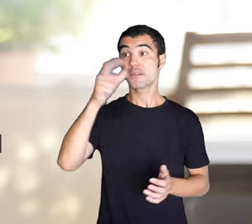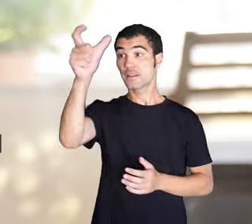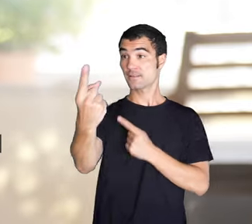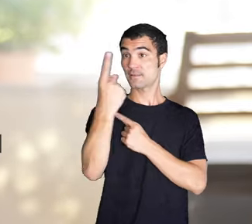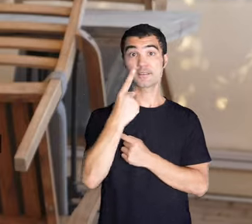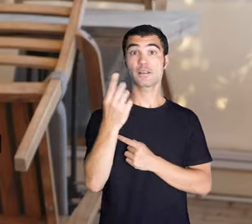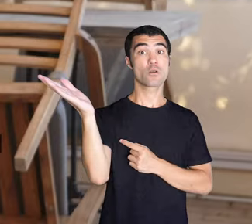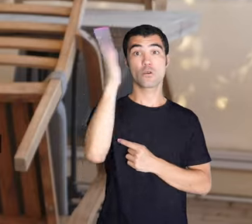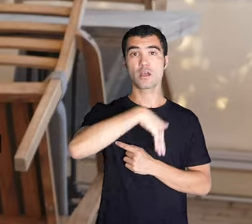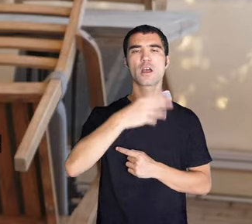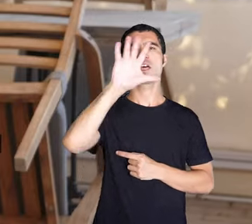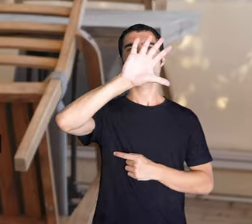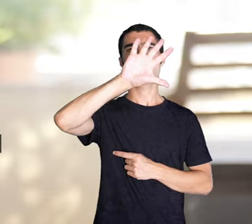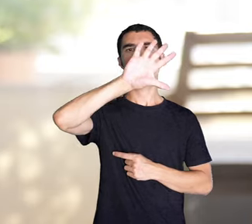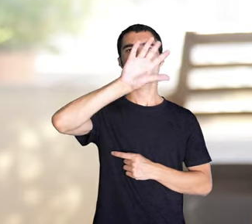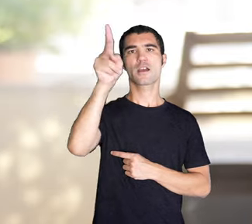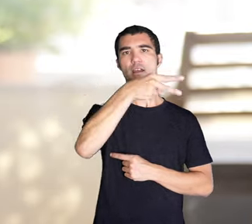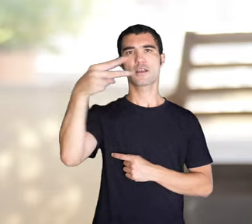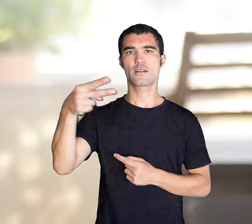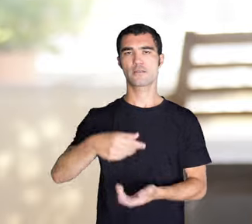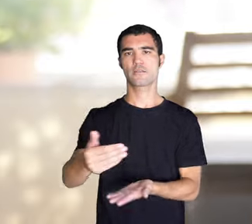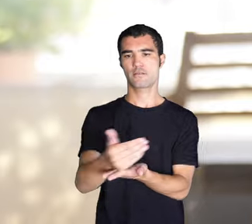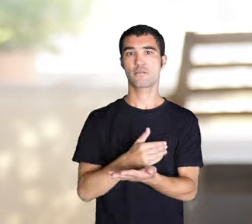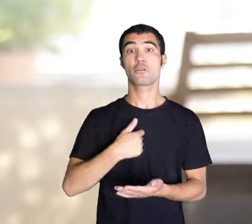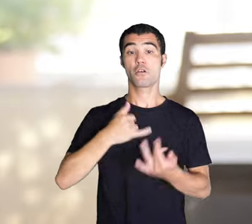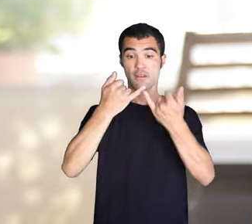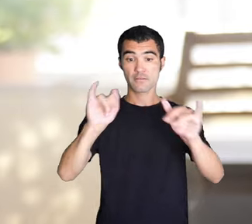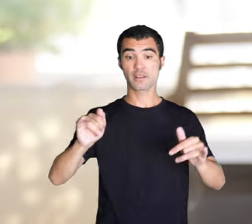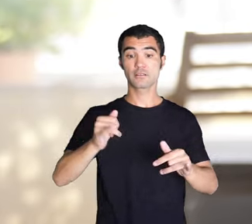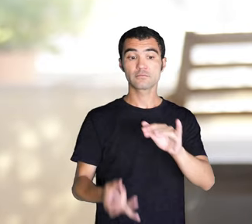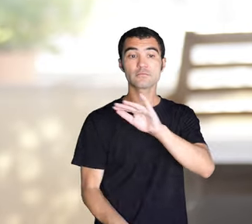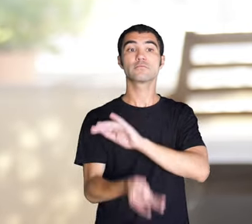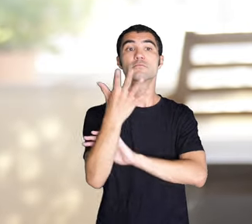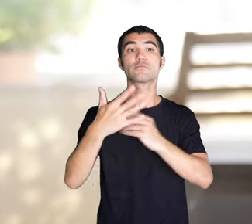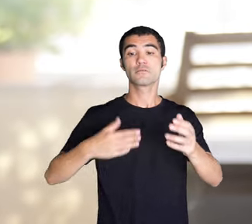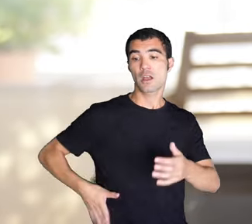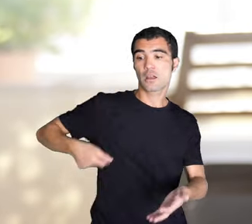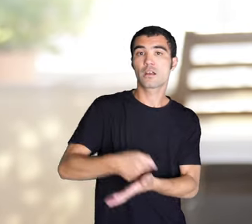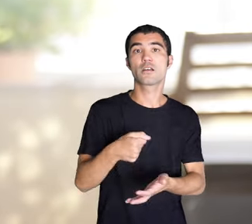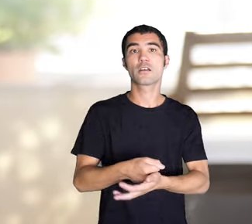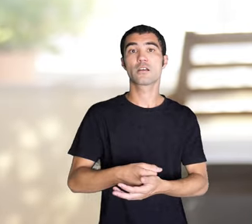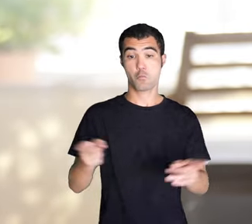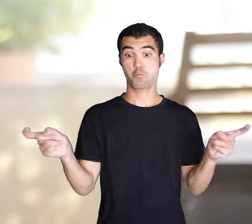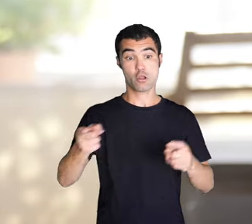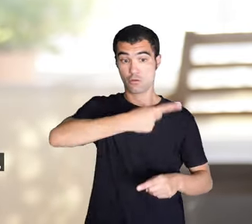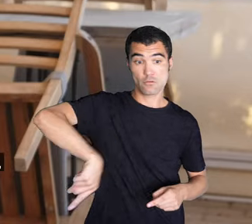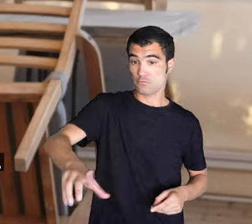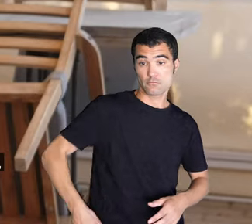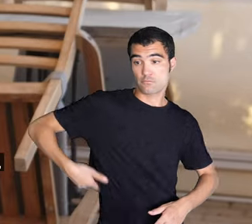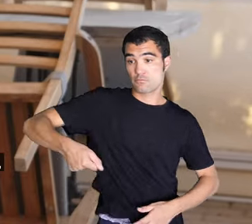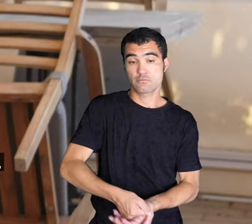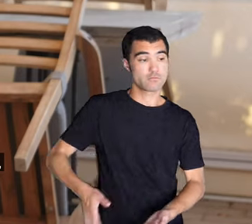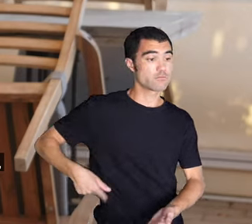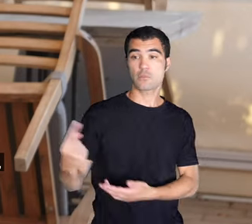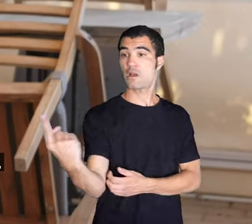5 euros. Per entrar les vermelles. Les festes no els apagava la gent d'esport, no els apagava nosaltres.